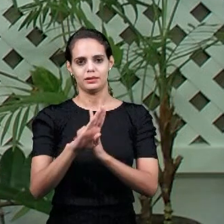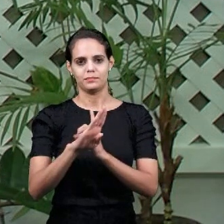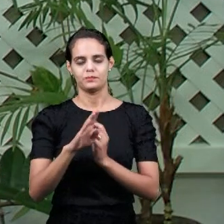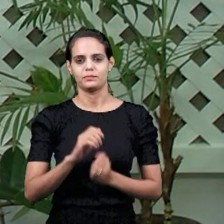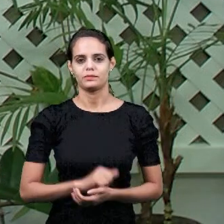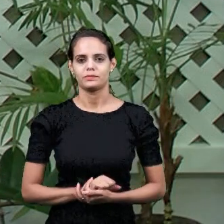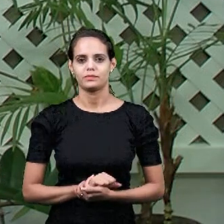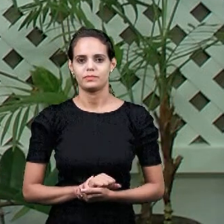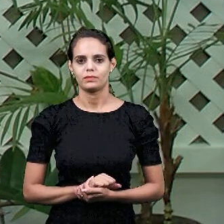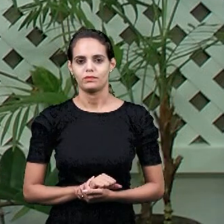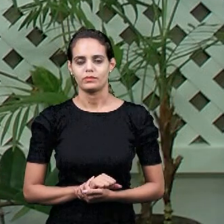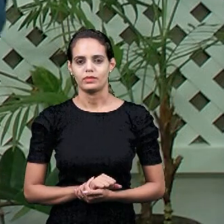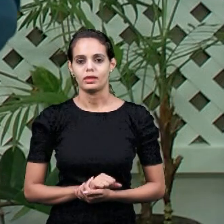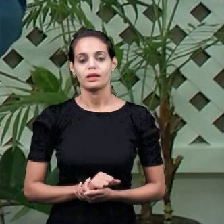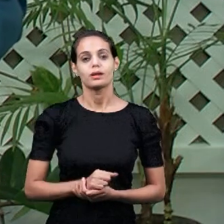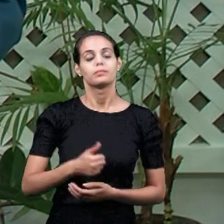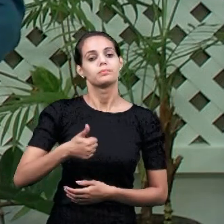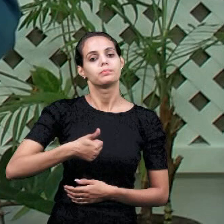droit.